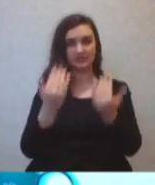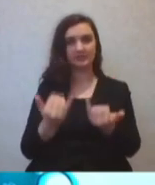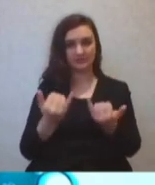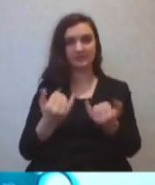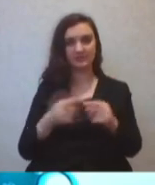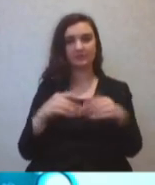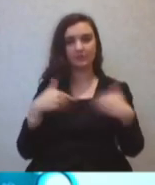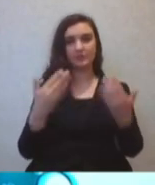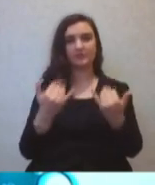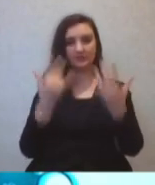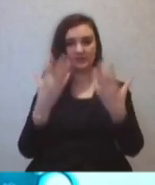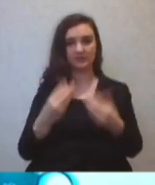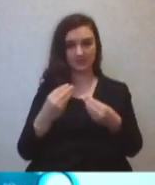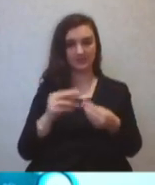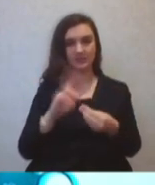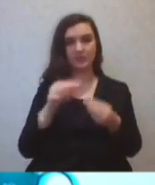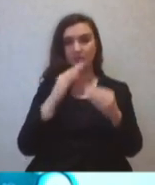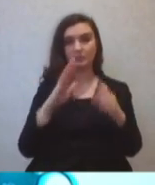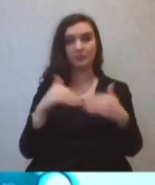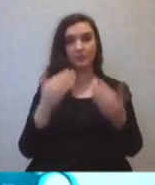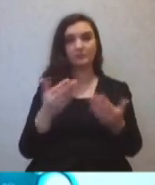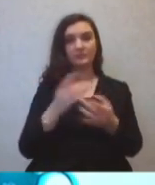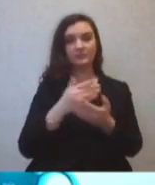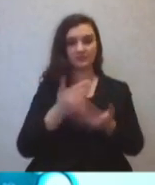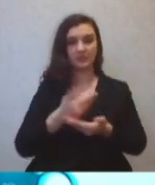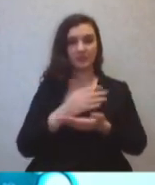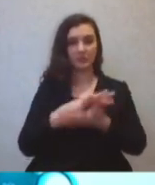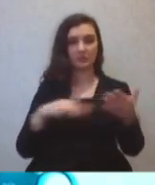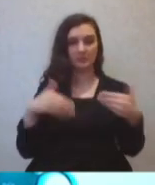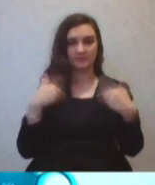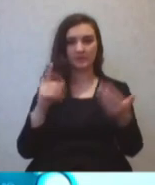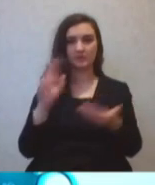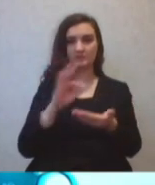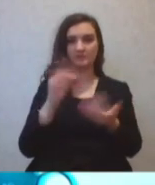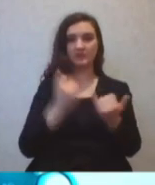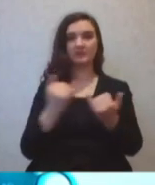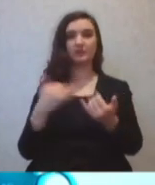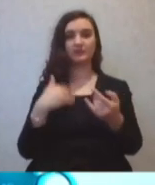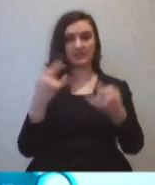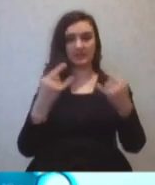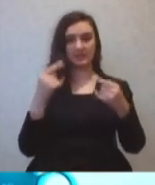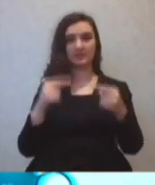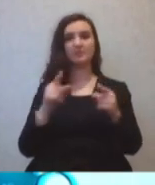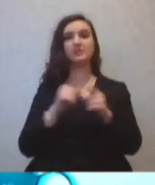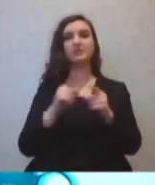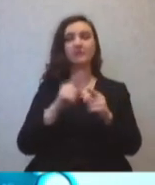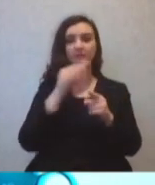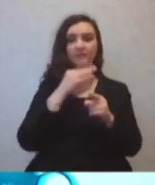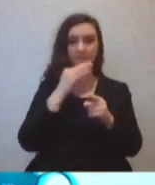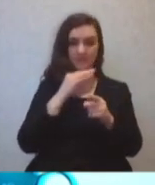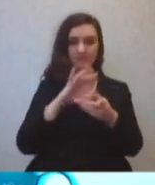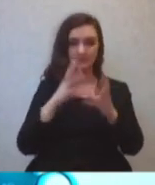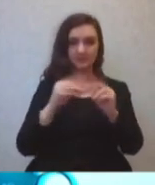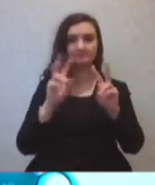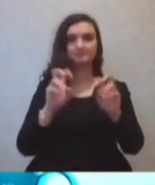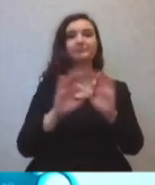ვულოცავთ დღევანდელ დღეს და შემდგომ დღეგრძელობას უსურვებთ. რაც შეიძლება დღევანდელ ჩვენს გადაცემას, ასევე ვიდრე უშუალო